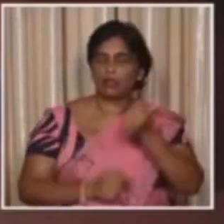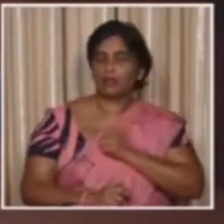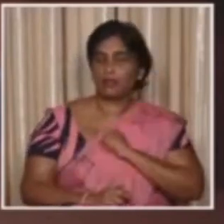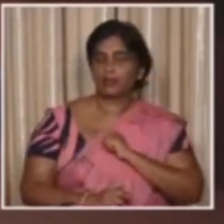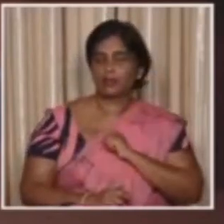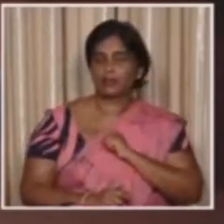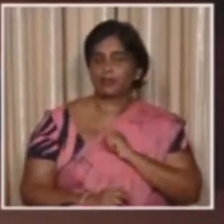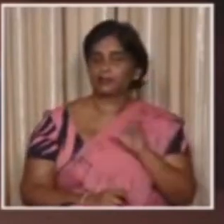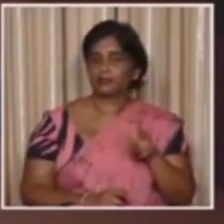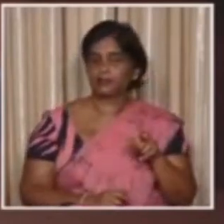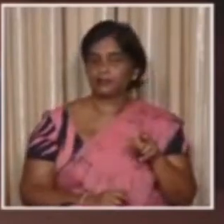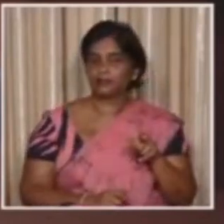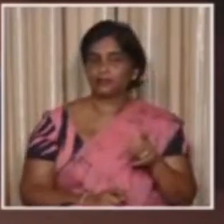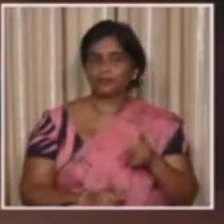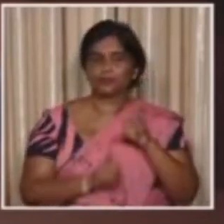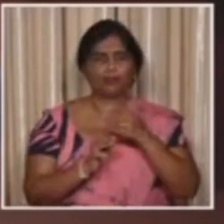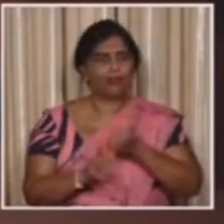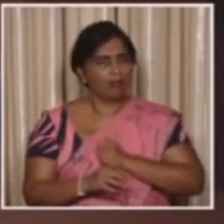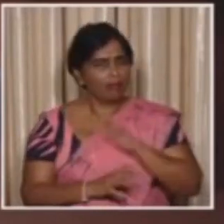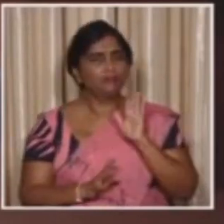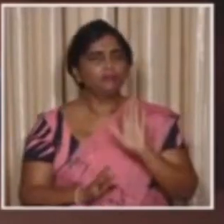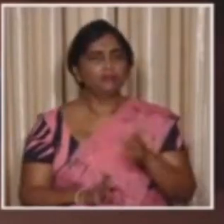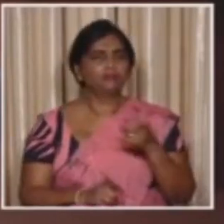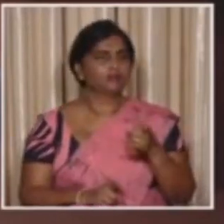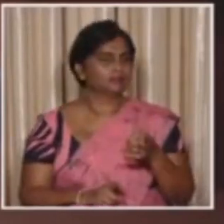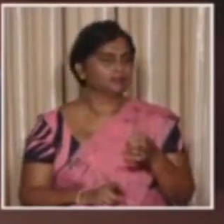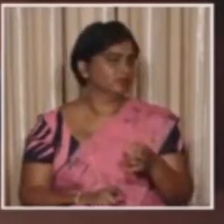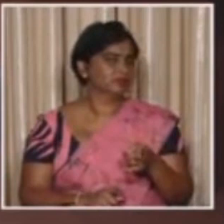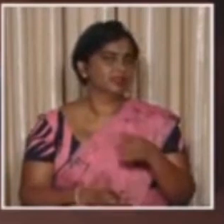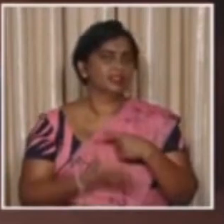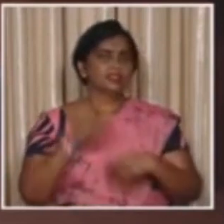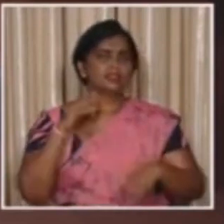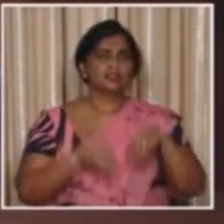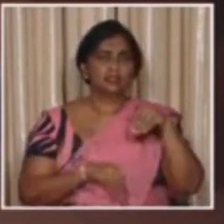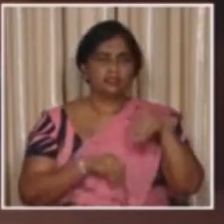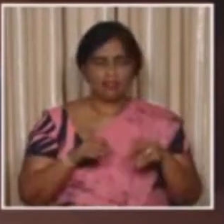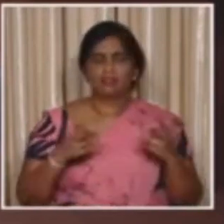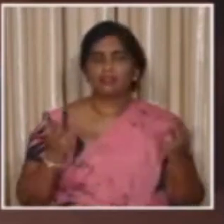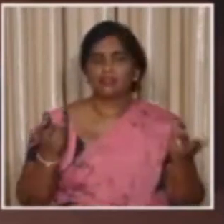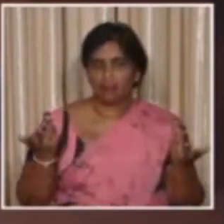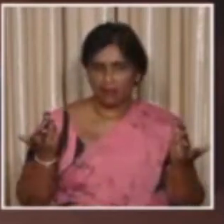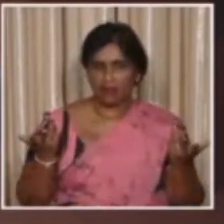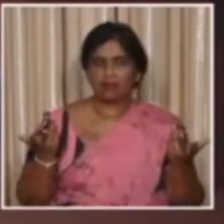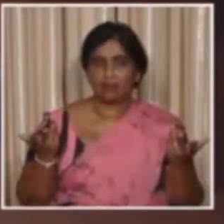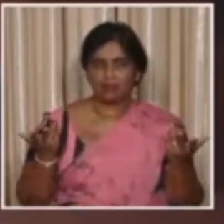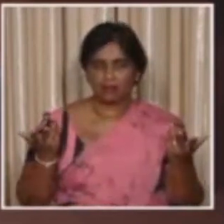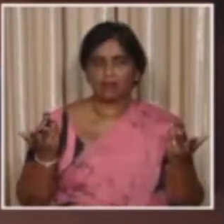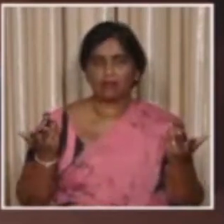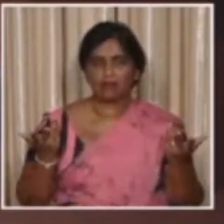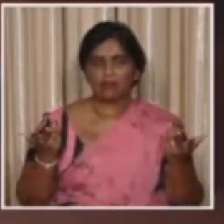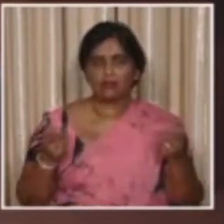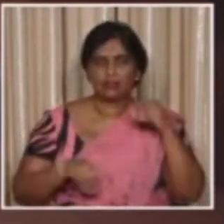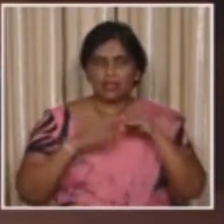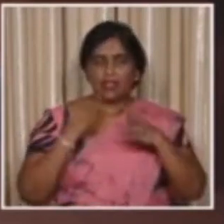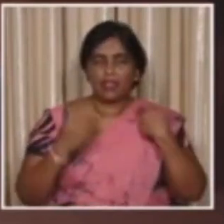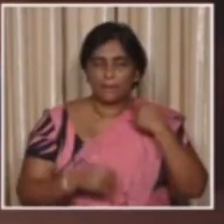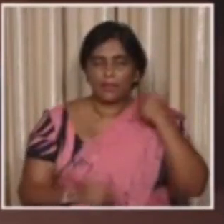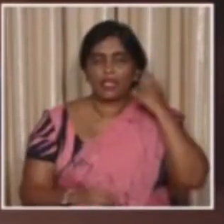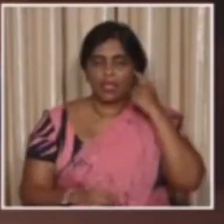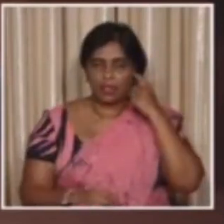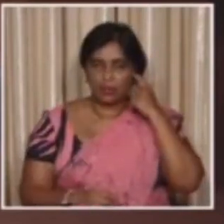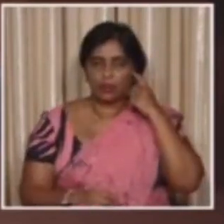බව. එහෙම පක්ෂපාතී නම් මෙතන ඡන්දයක් එන්නේ නැහැ. ඔව් ඡන්දයක් එන්නේ නැහැ කියලා පිටුවා.